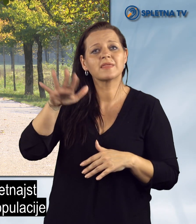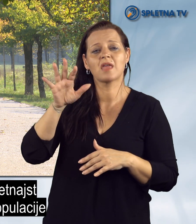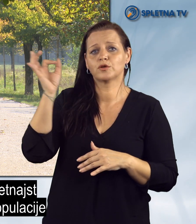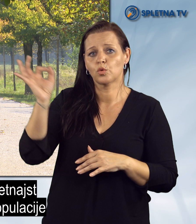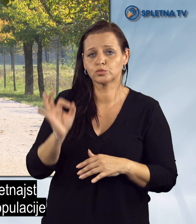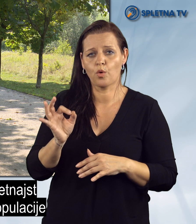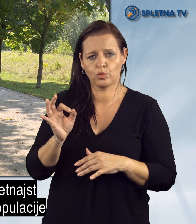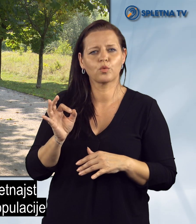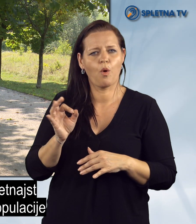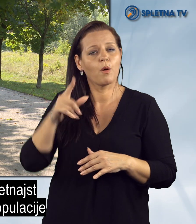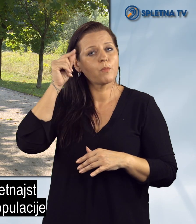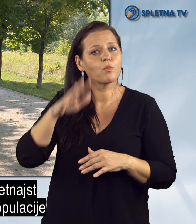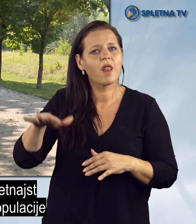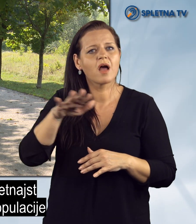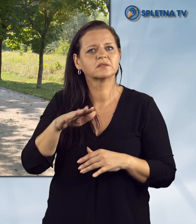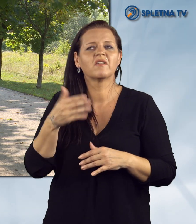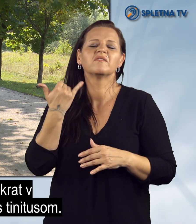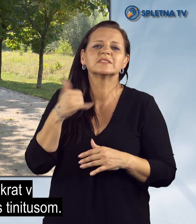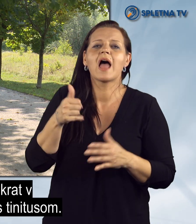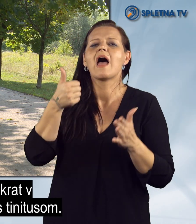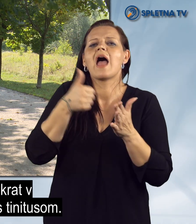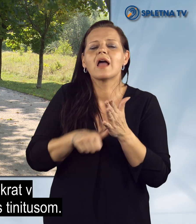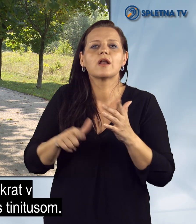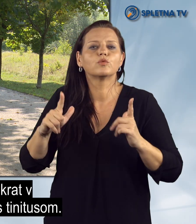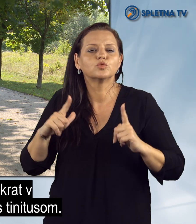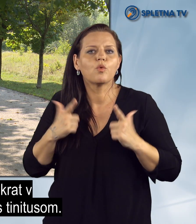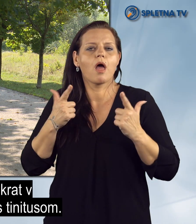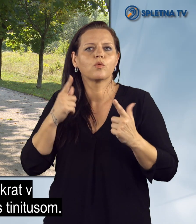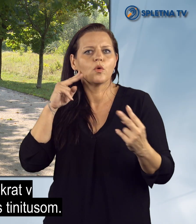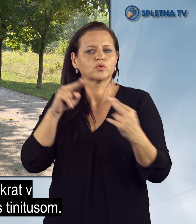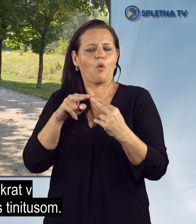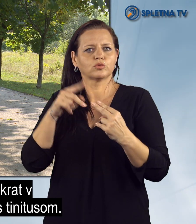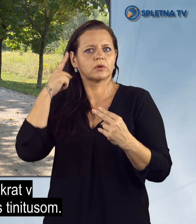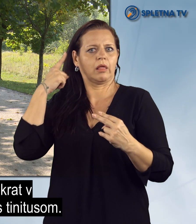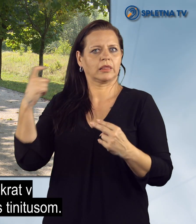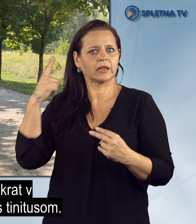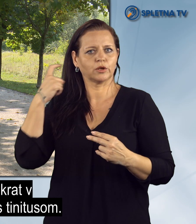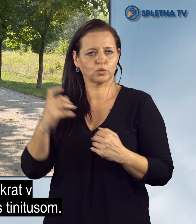Približno 15% populacije se vsaj enkrat v življenju sooči s tinitusom.